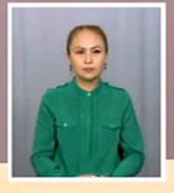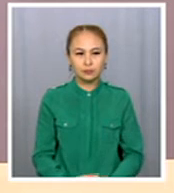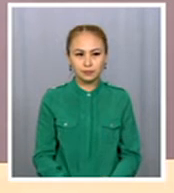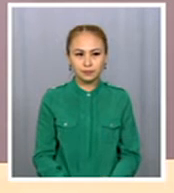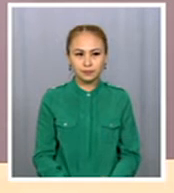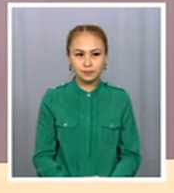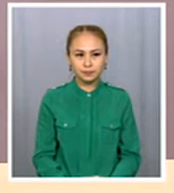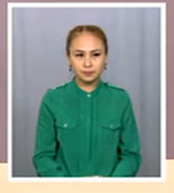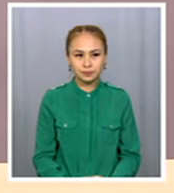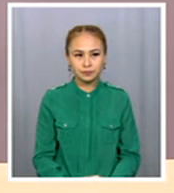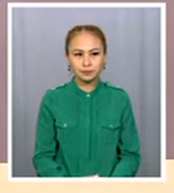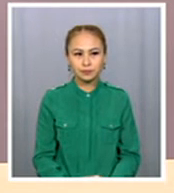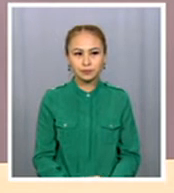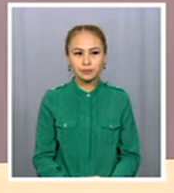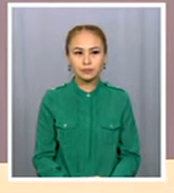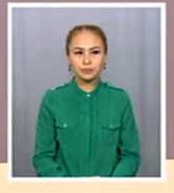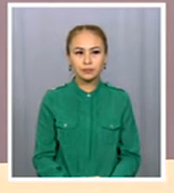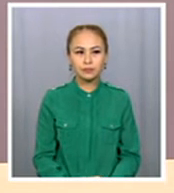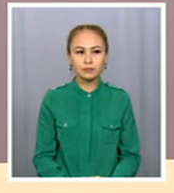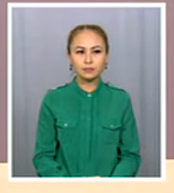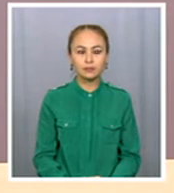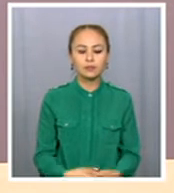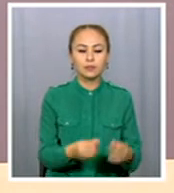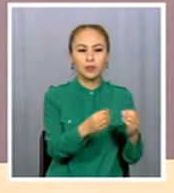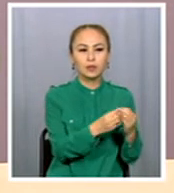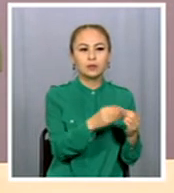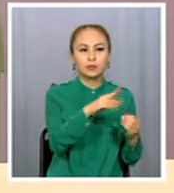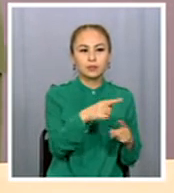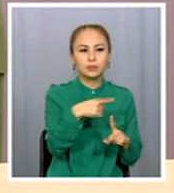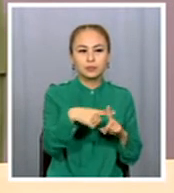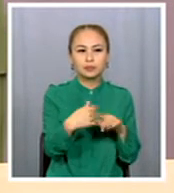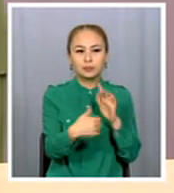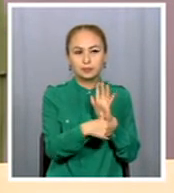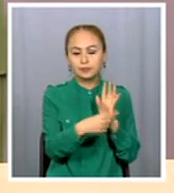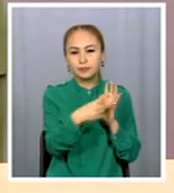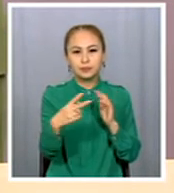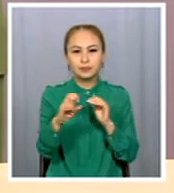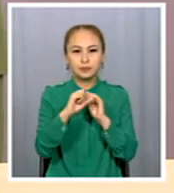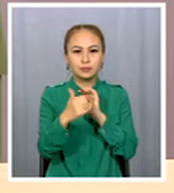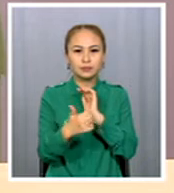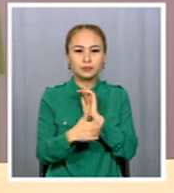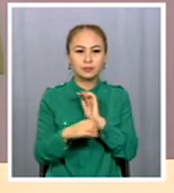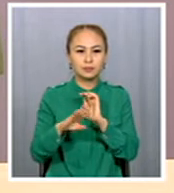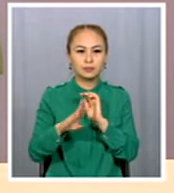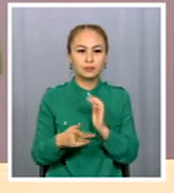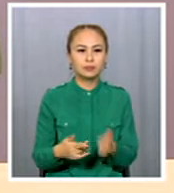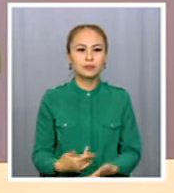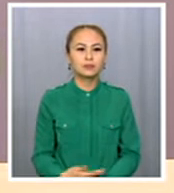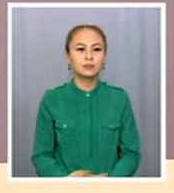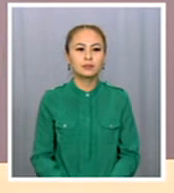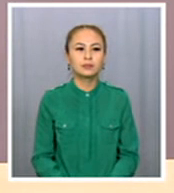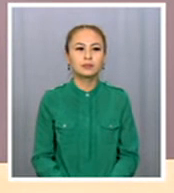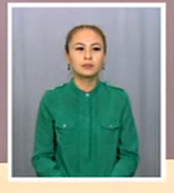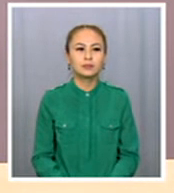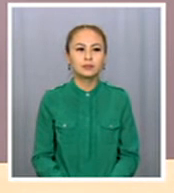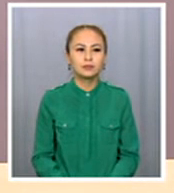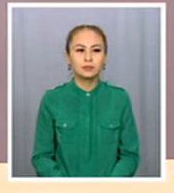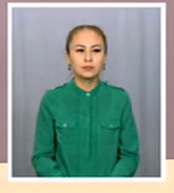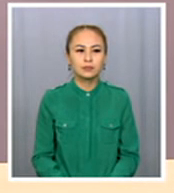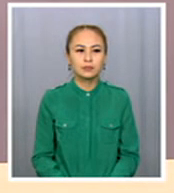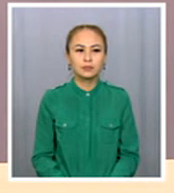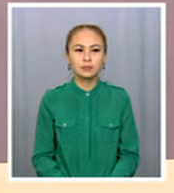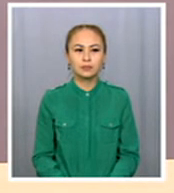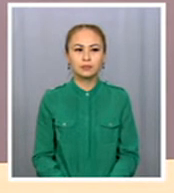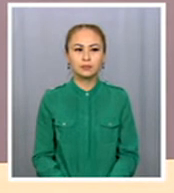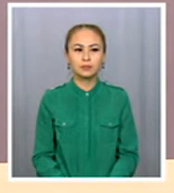Шешуін бірге табайық. Шешуі 10 теңге мен 6 теңгенің қосындысының мәні 16 теңгеге тең. Жауабына назар